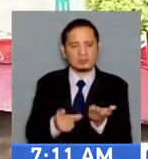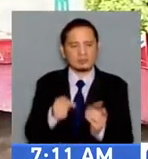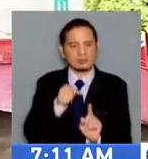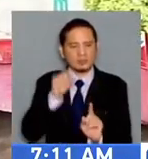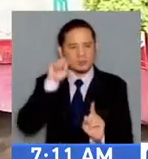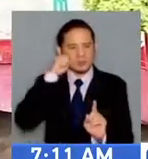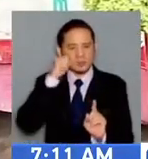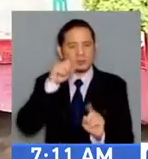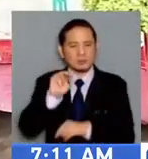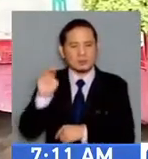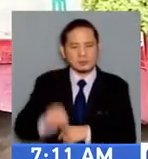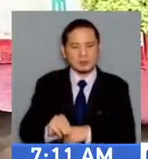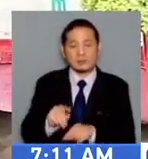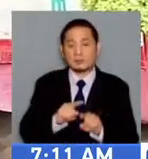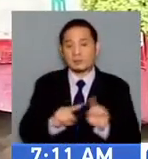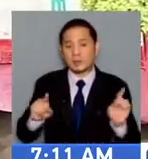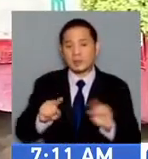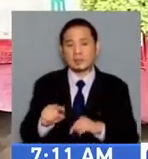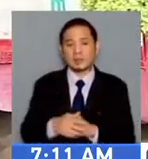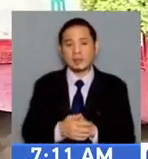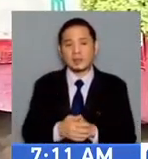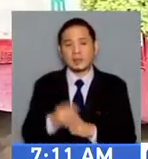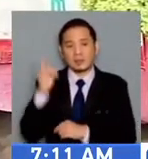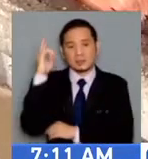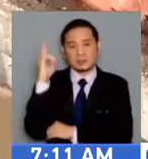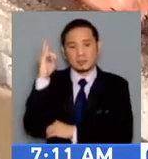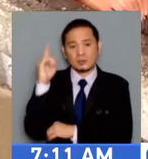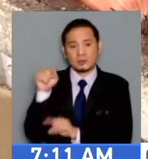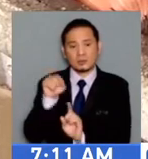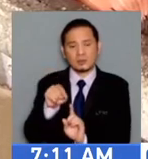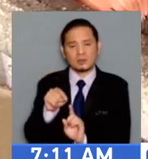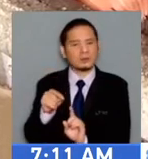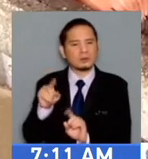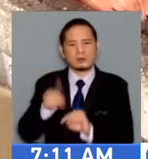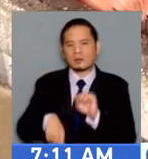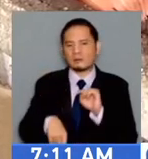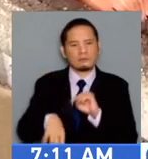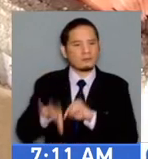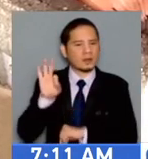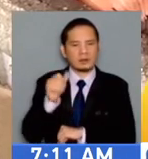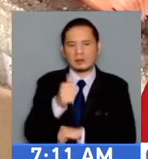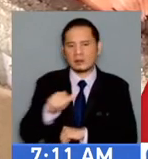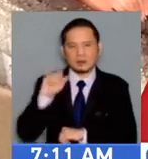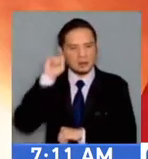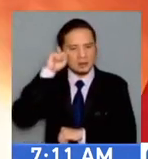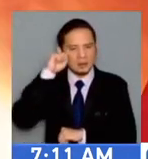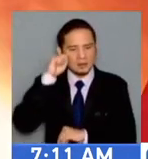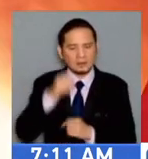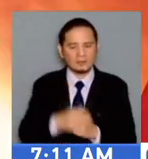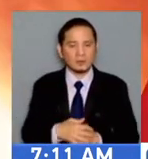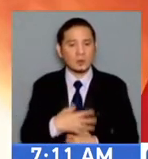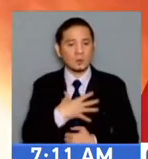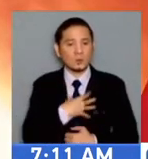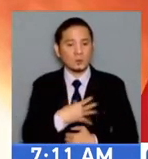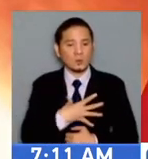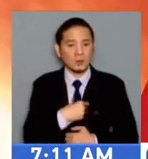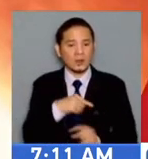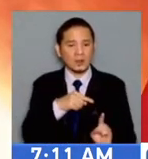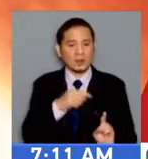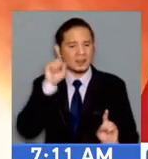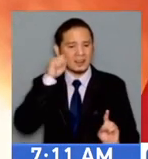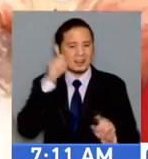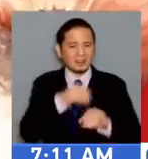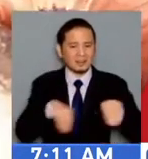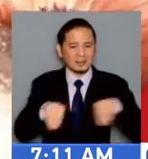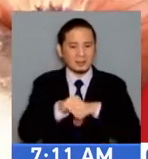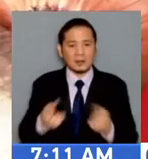tindahan sa Quezon Memorial Circle, walang mabiling pulang sibuyas. Sa halip, puting sibuyas ang ibinebenta sa halagang 400 pesos